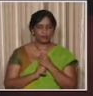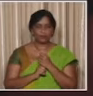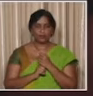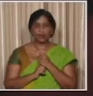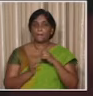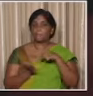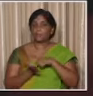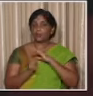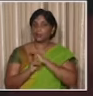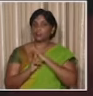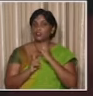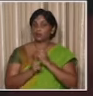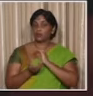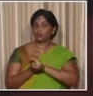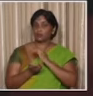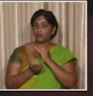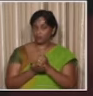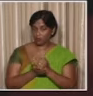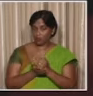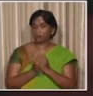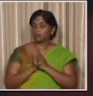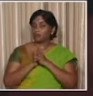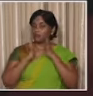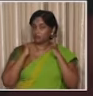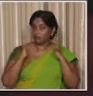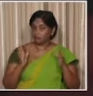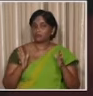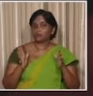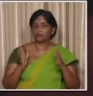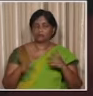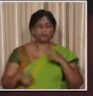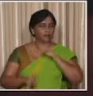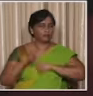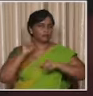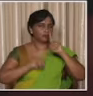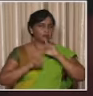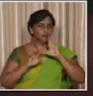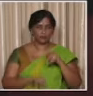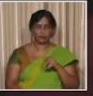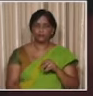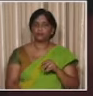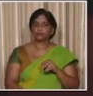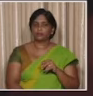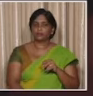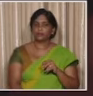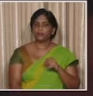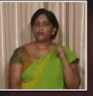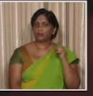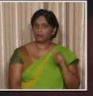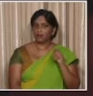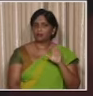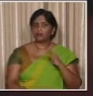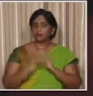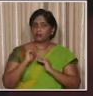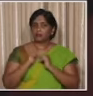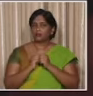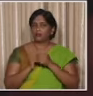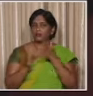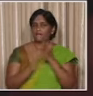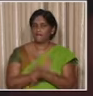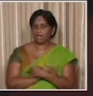මධ්‍යම සංස්කෘතික අරමුදල ගැන ලොකු කතා බහක් තියෙනවා. එතන තියෙන්නේ ක්‍රමවේදයේ